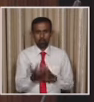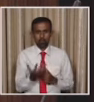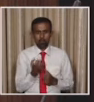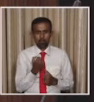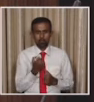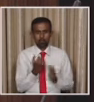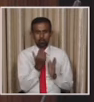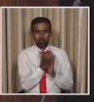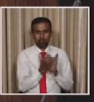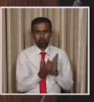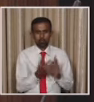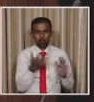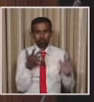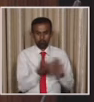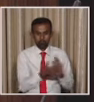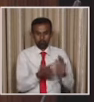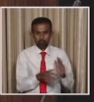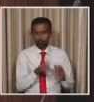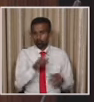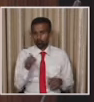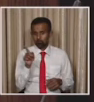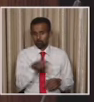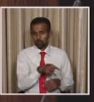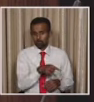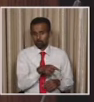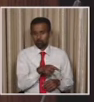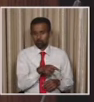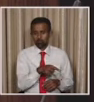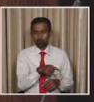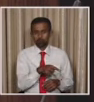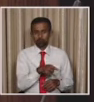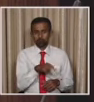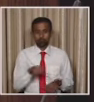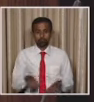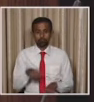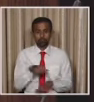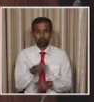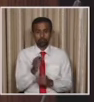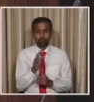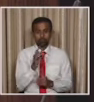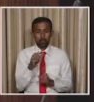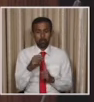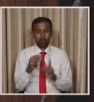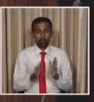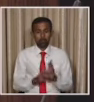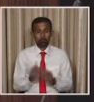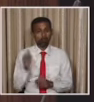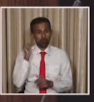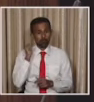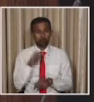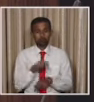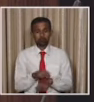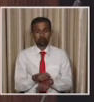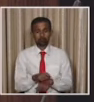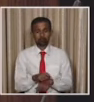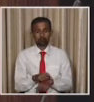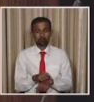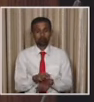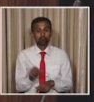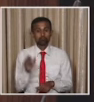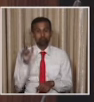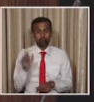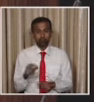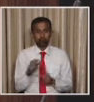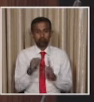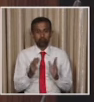මේ විදිහට වරද්දපු එකත් වැරදි. ඒක කෙරුවේ දැන් ජනාධිපතිතුමා අගමැති විදිහට ඉන්න කාලේ. එතුමා